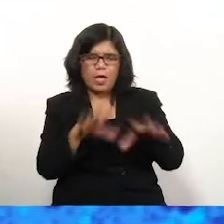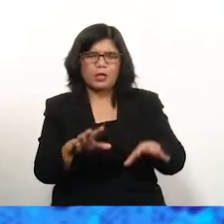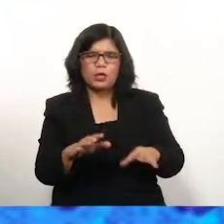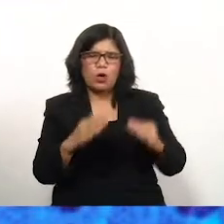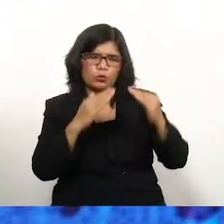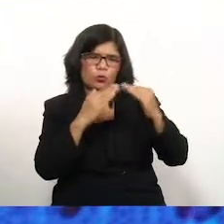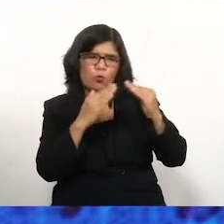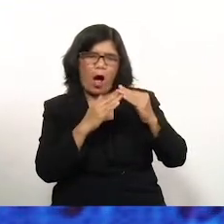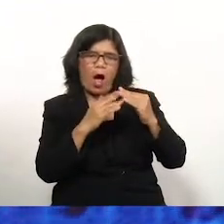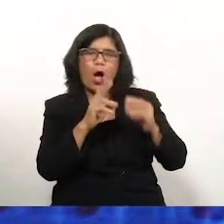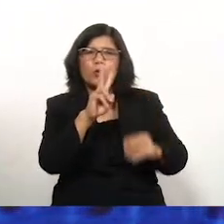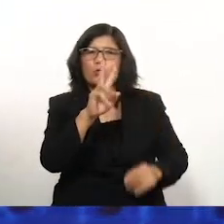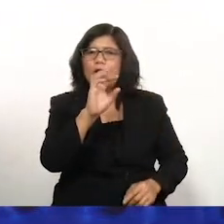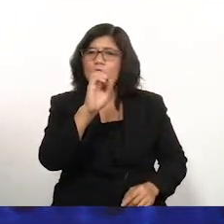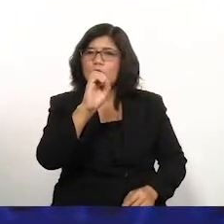202500